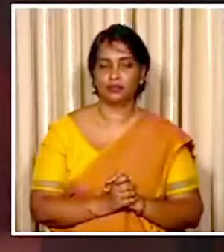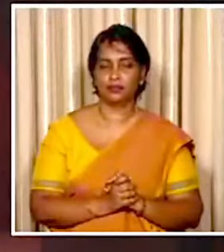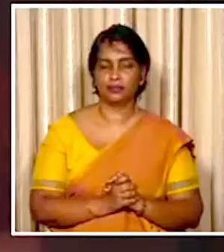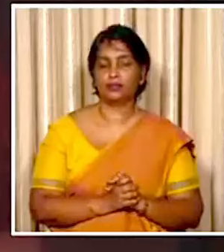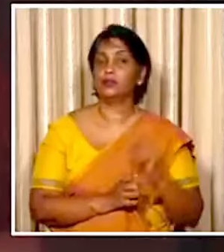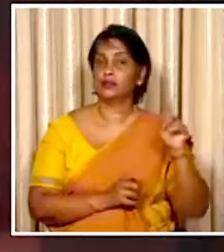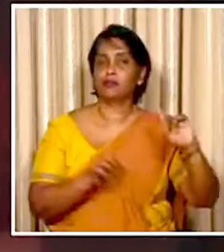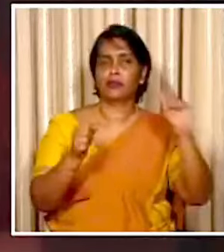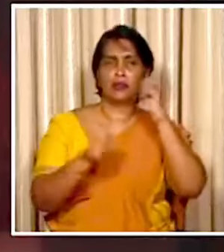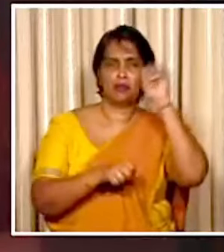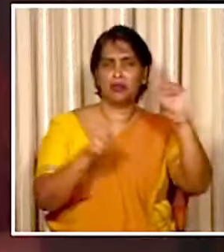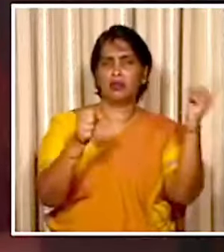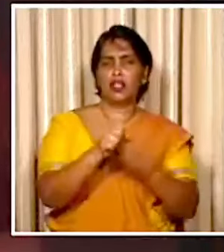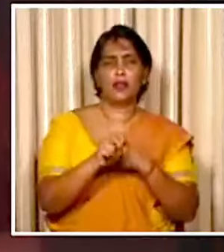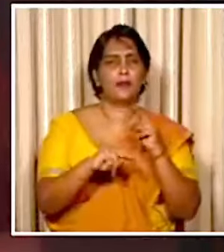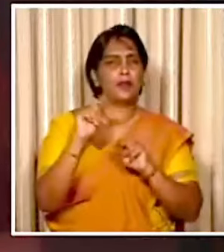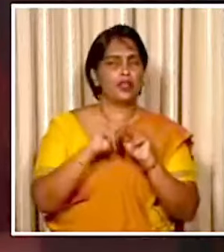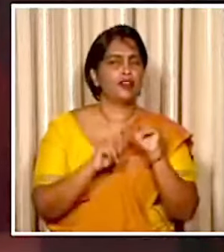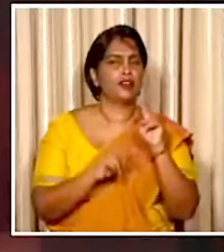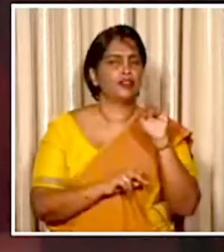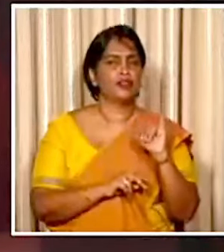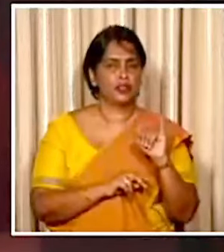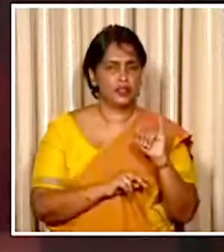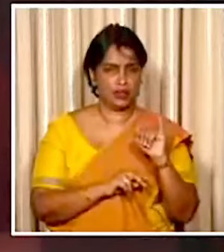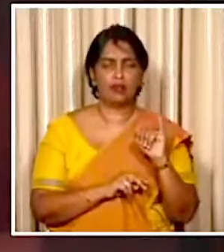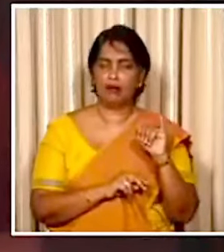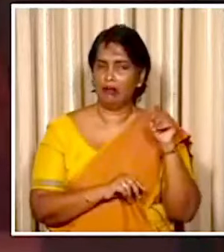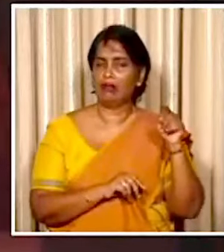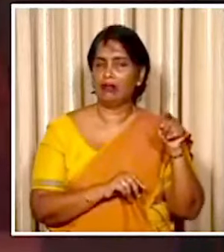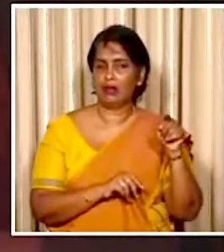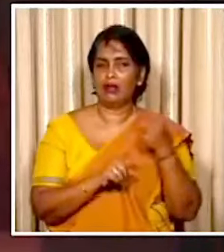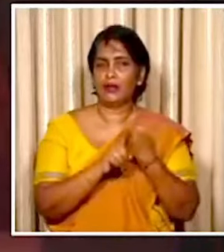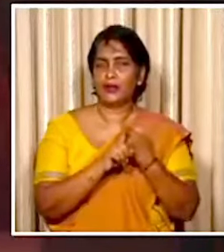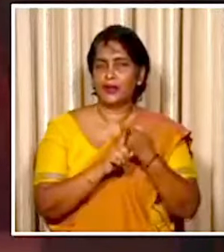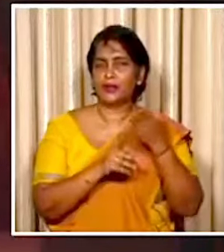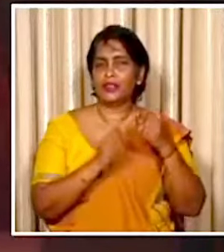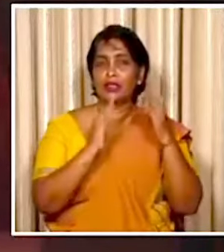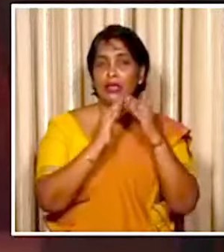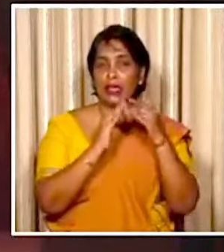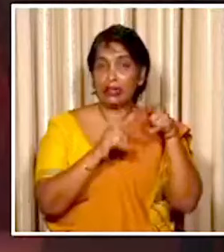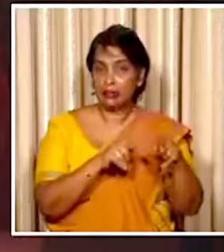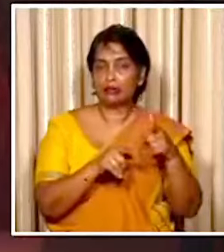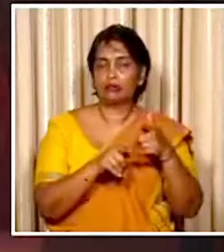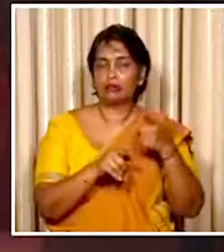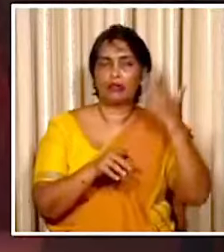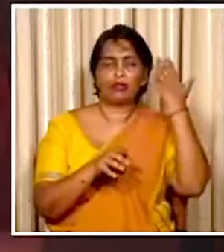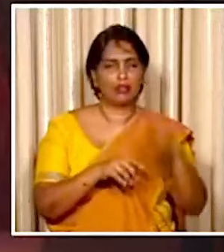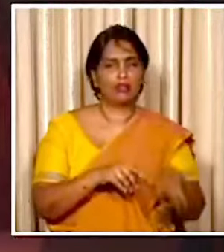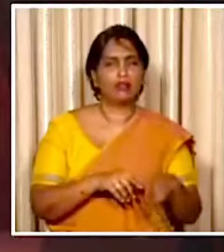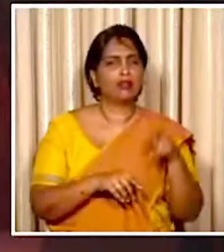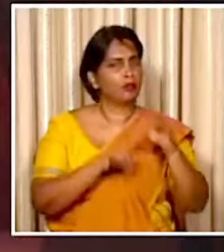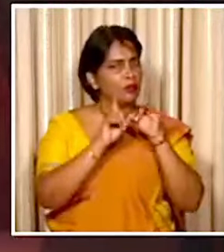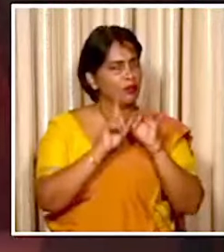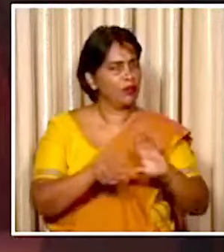ඔහුව ඝාතනය කරා පෙබරවාරි 26 වෙනිදා කුරුඳුගහ ඇතක්ම දිවිතුරුගම ඔහුගේ නිවසේදී එනි සාමාන්‍යයෙන් මේ